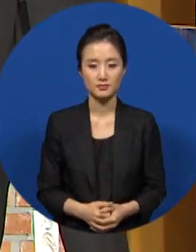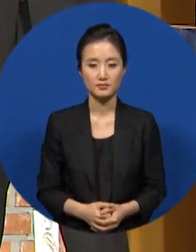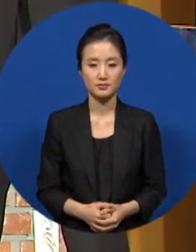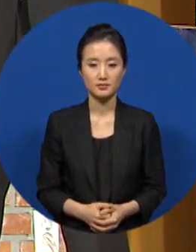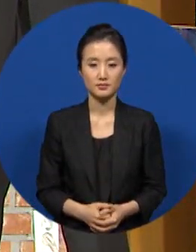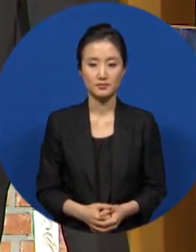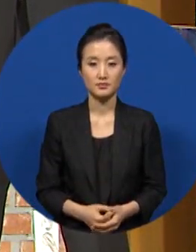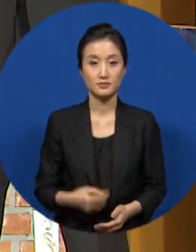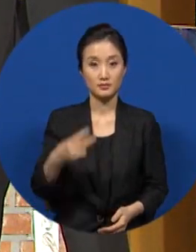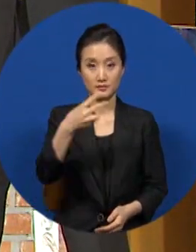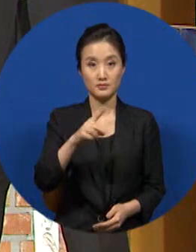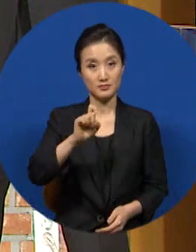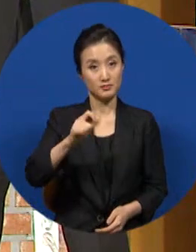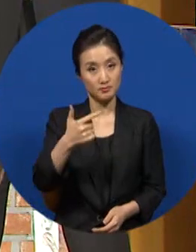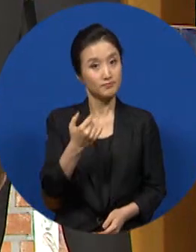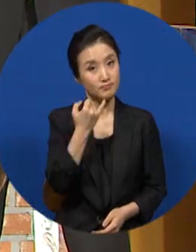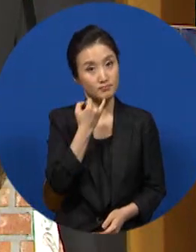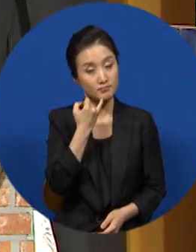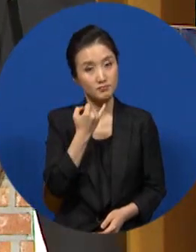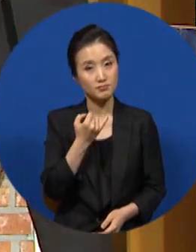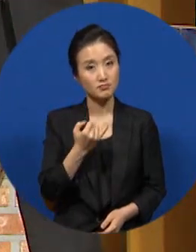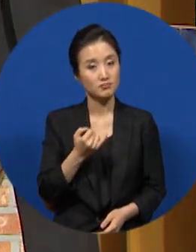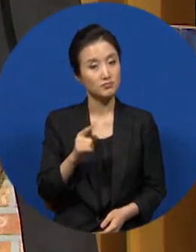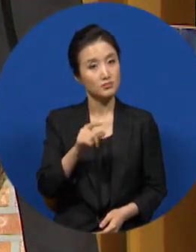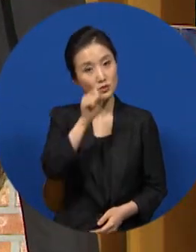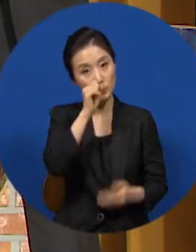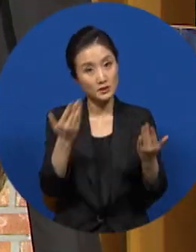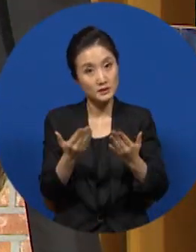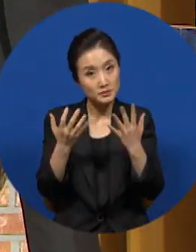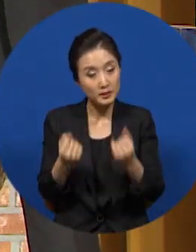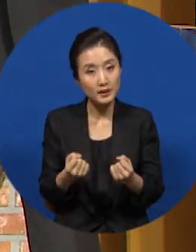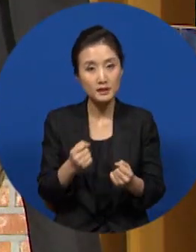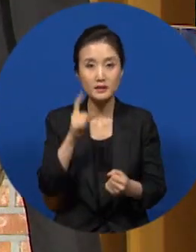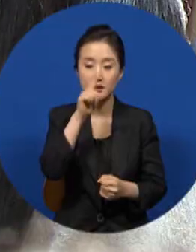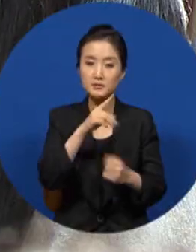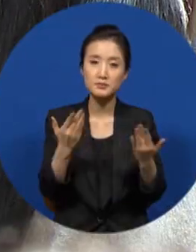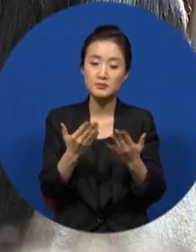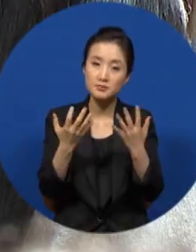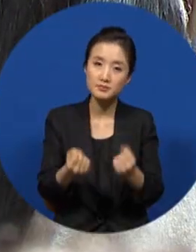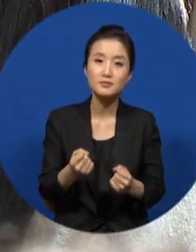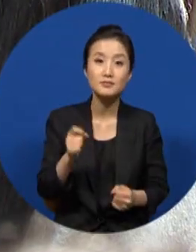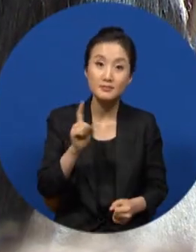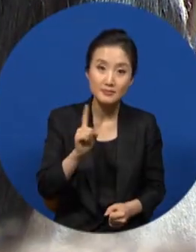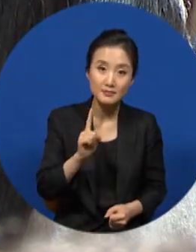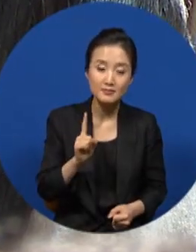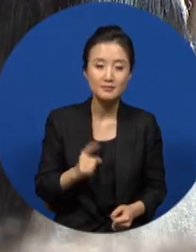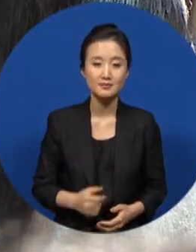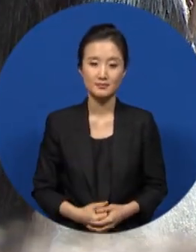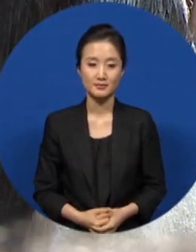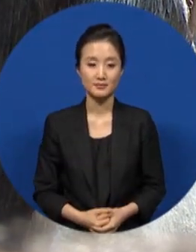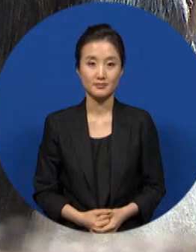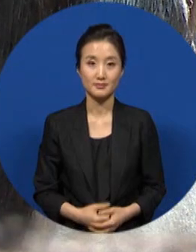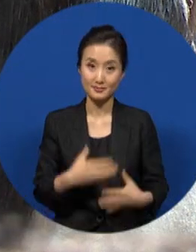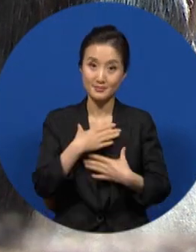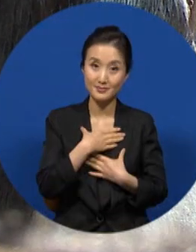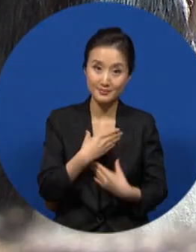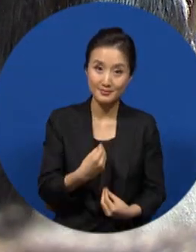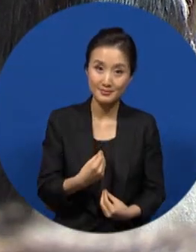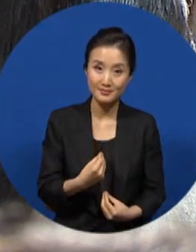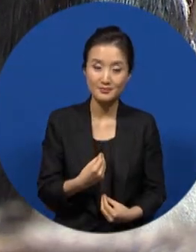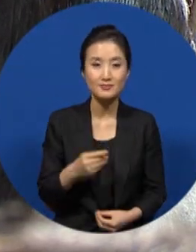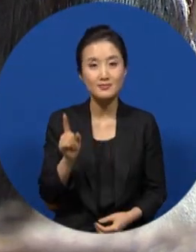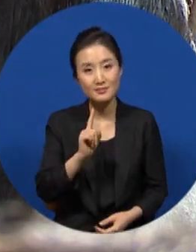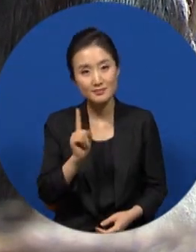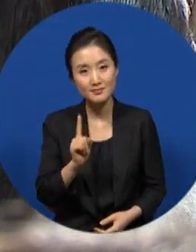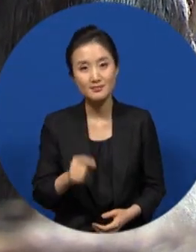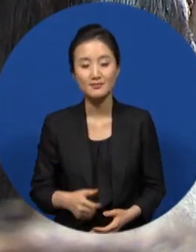어땠습니까? 2016년도 괜찮았습니까? 좋은 일이 많았던 것 같아요. 나쁜 일이 많았던 것 같아요. 어때요? 평안하신가 물어보고 있습니다. 어때요?